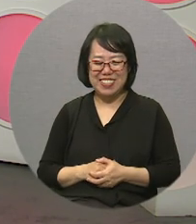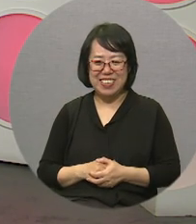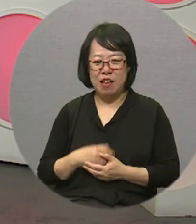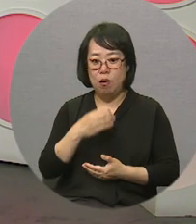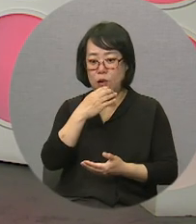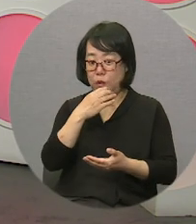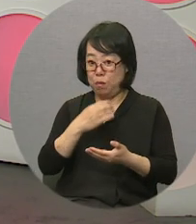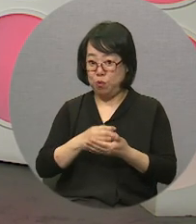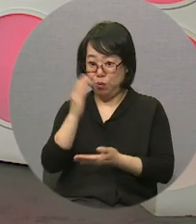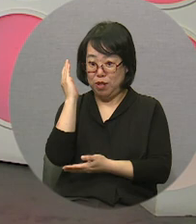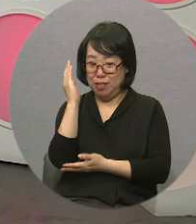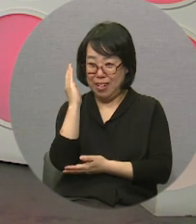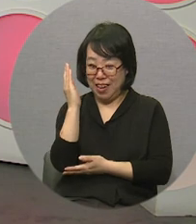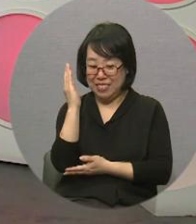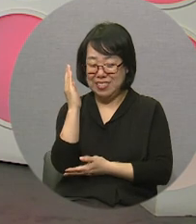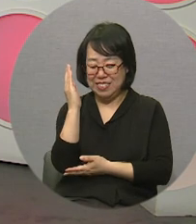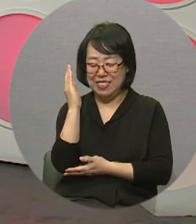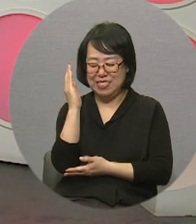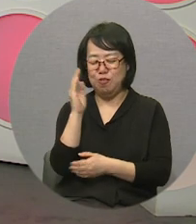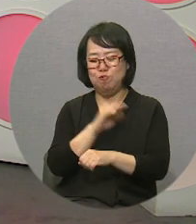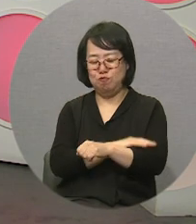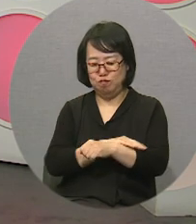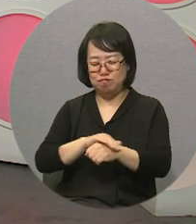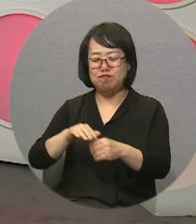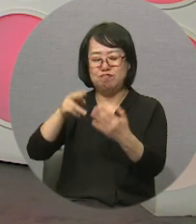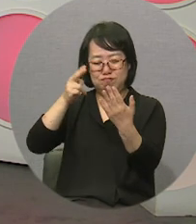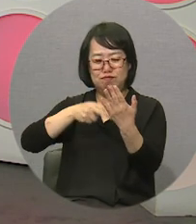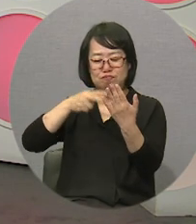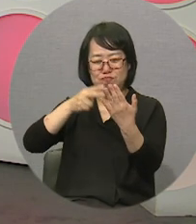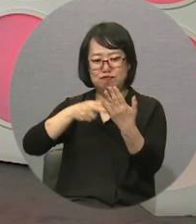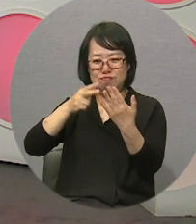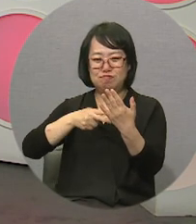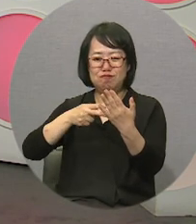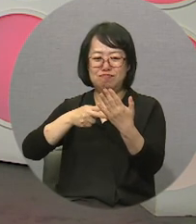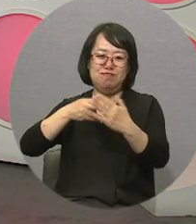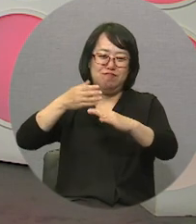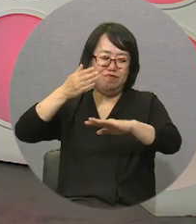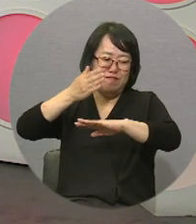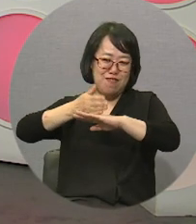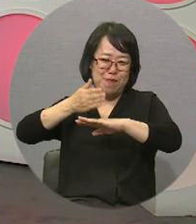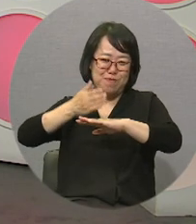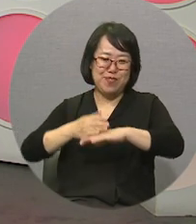새로 이름이 바뀐 송태희님께서 감동사연을 아주 아름답게 표현해 주셨습니다.